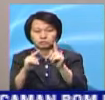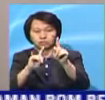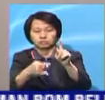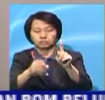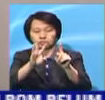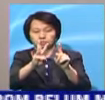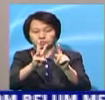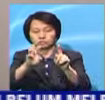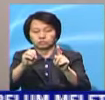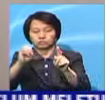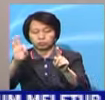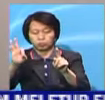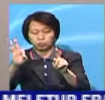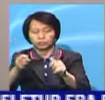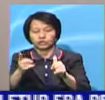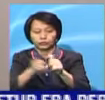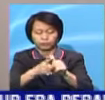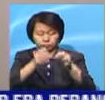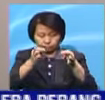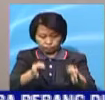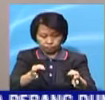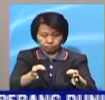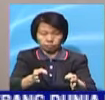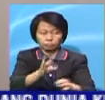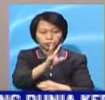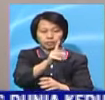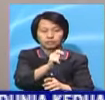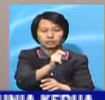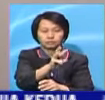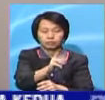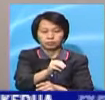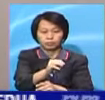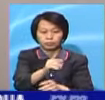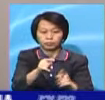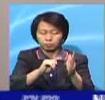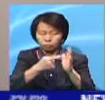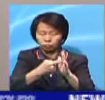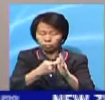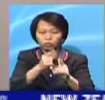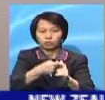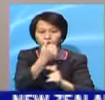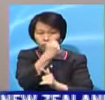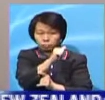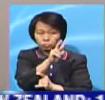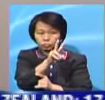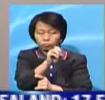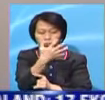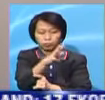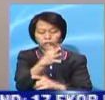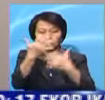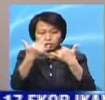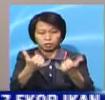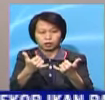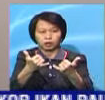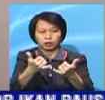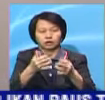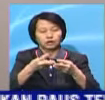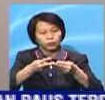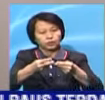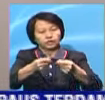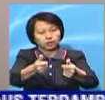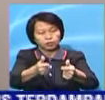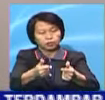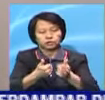km. Pakej pertama projek jajaran Teluk Melano Sematan yang dimulakan pada Oktober 2015 kini berjalan